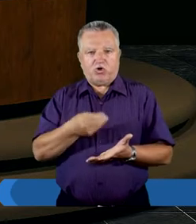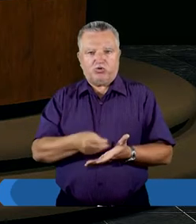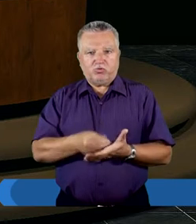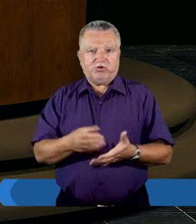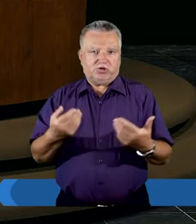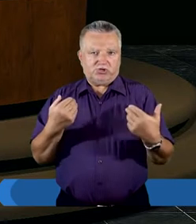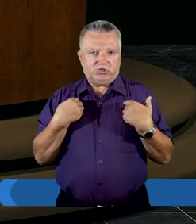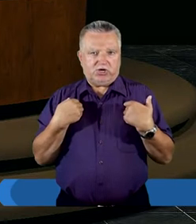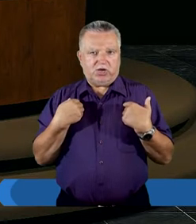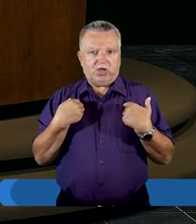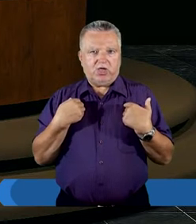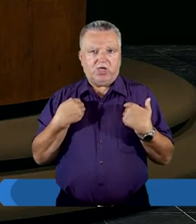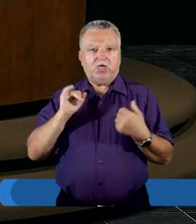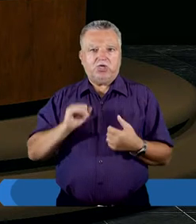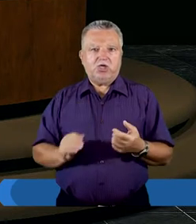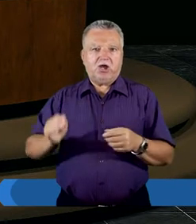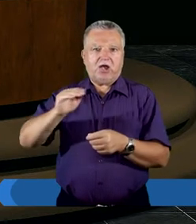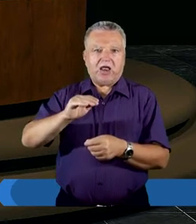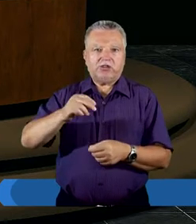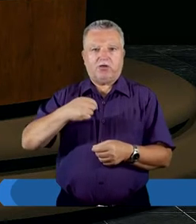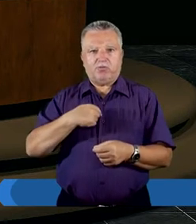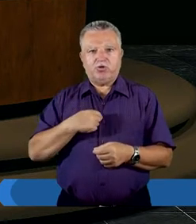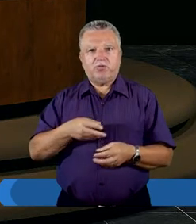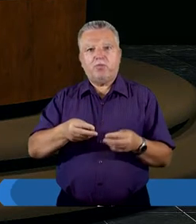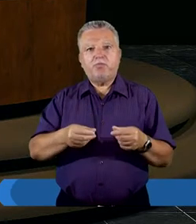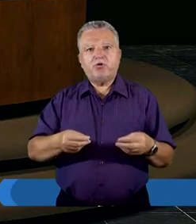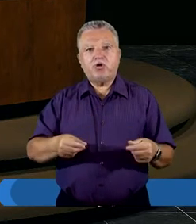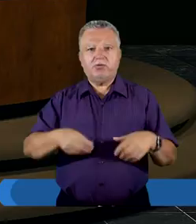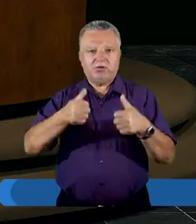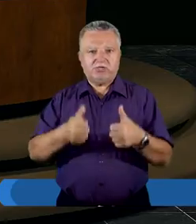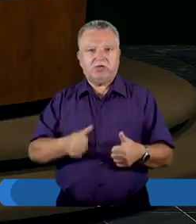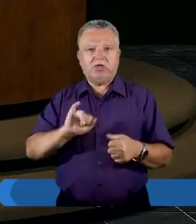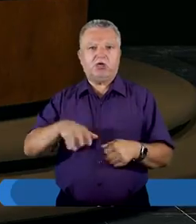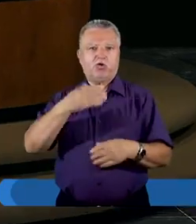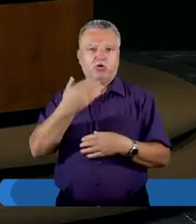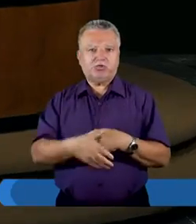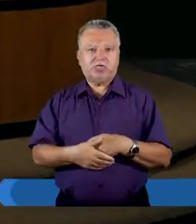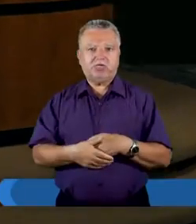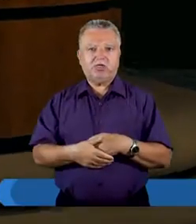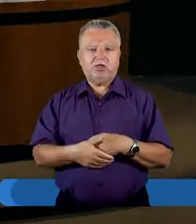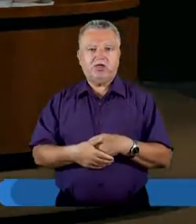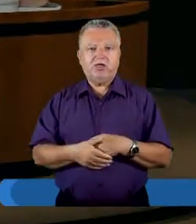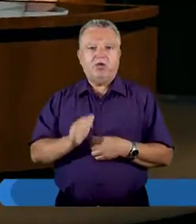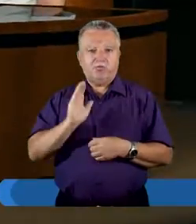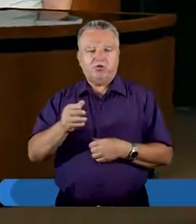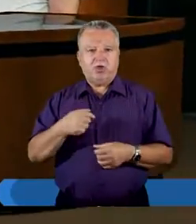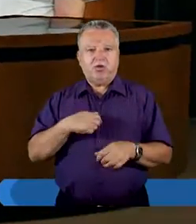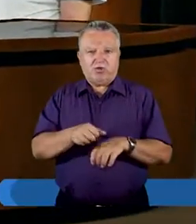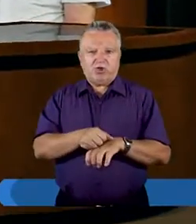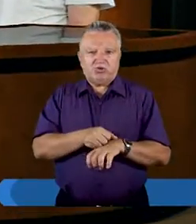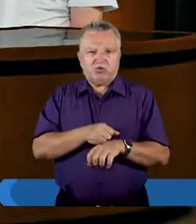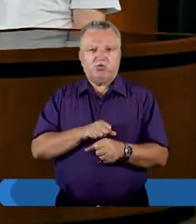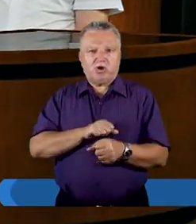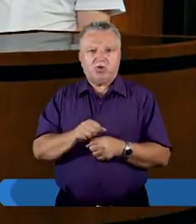Odkupiciel żyje i nad moim prochem stanie. Jako ostatni. Tak. Potem, chociaż moja skóra jest